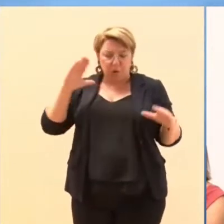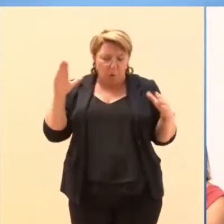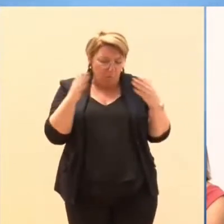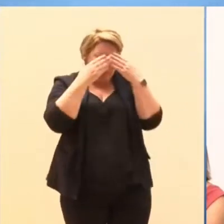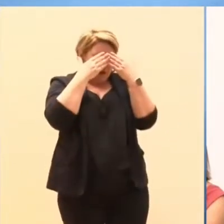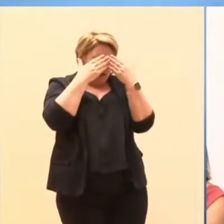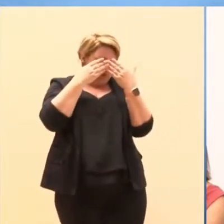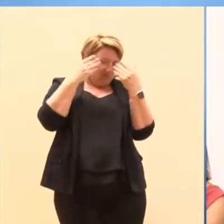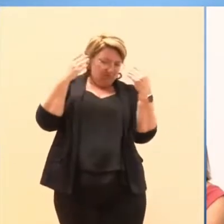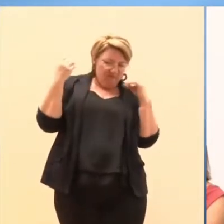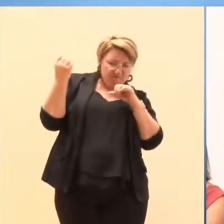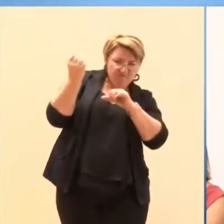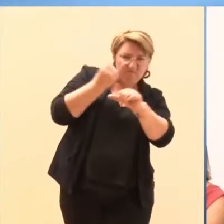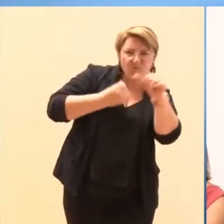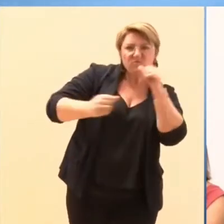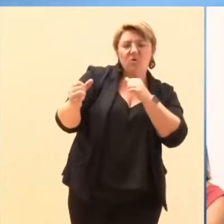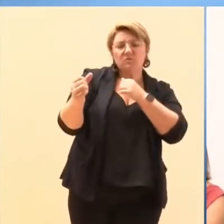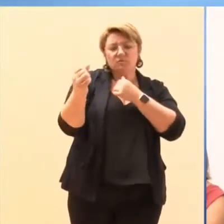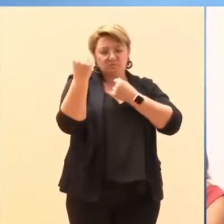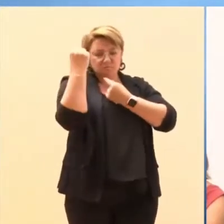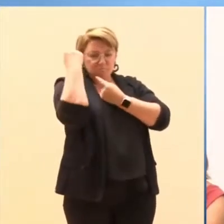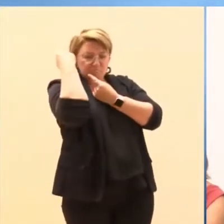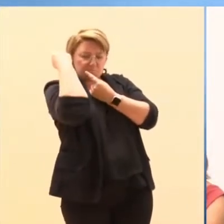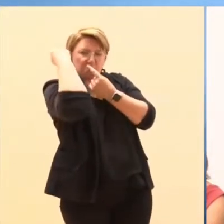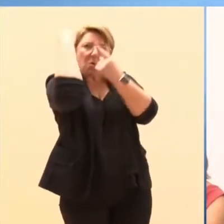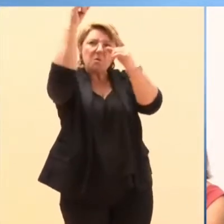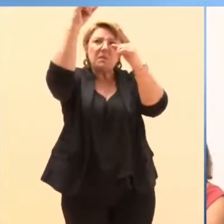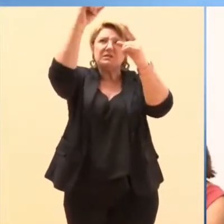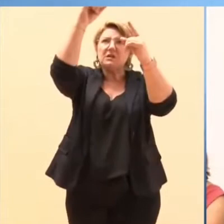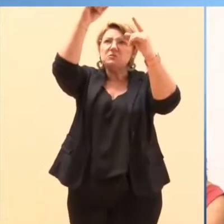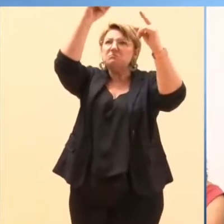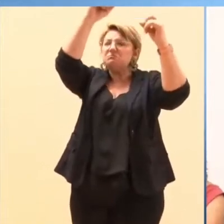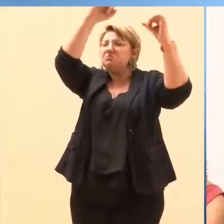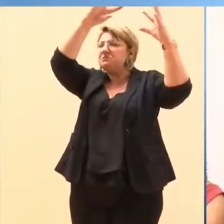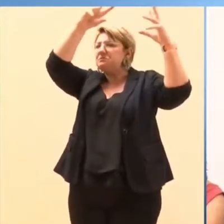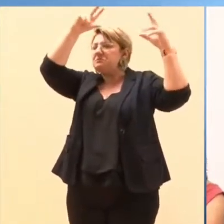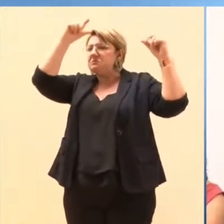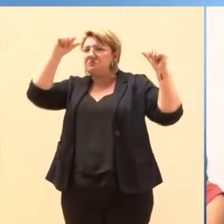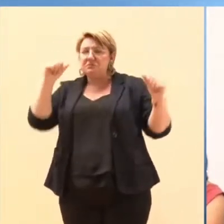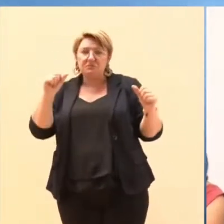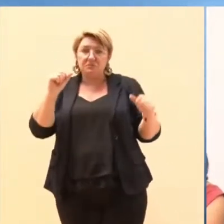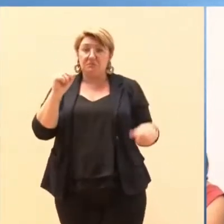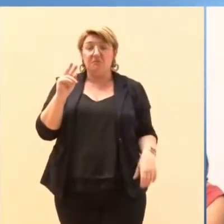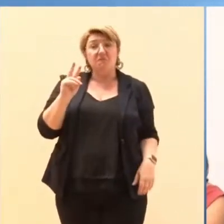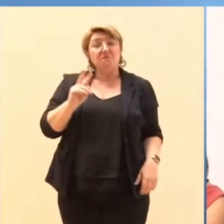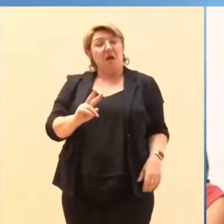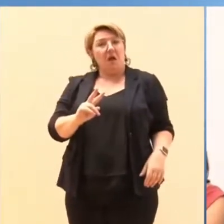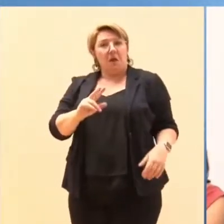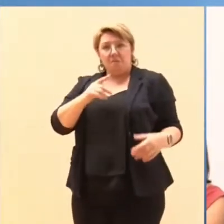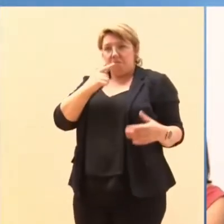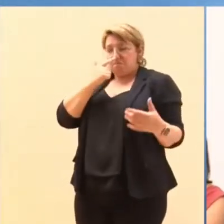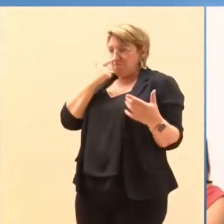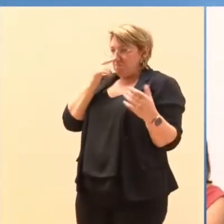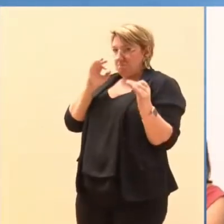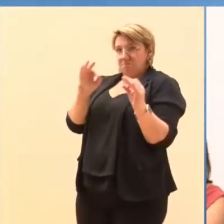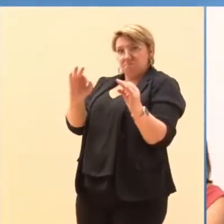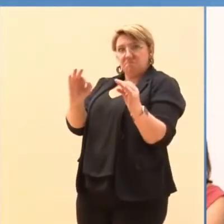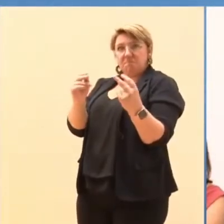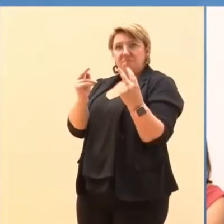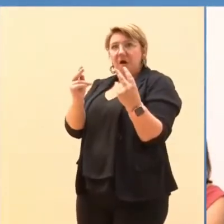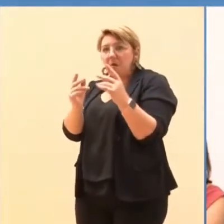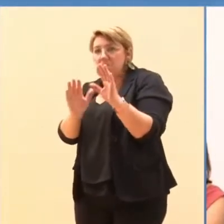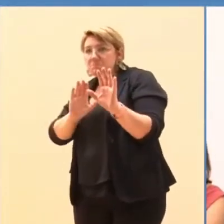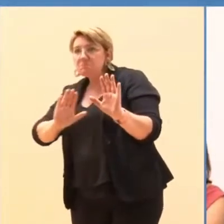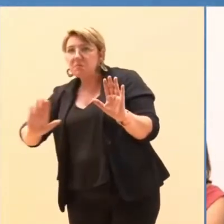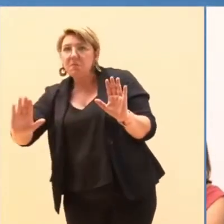des protestations comme des illusions, trouvent des légitimités particulières. Mais ces tentations ne